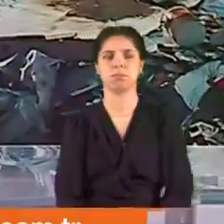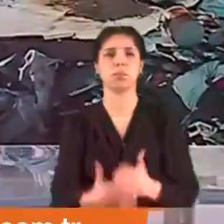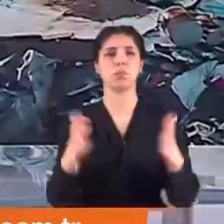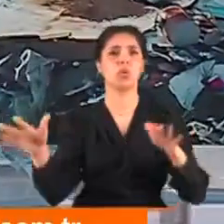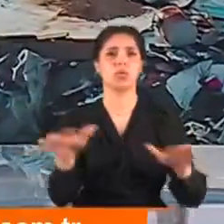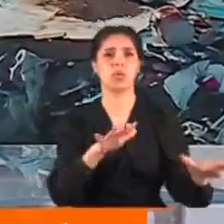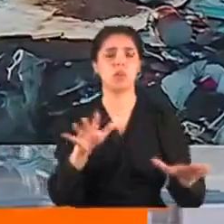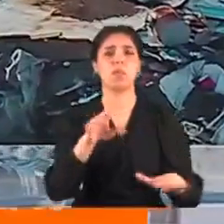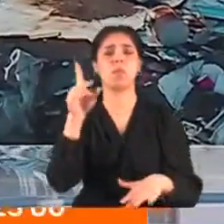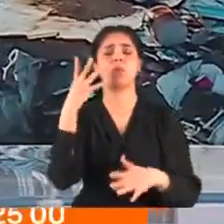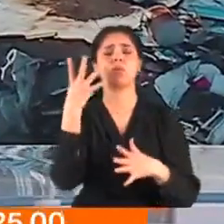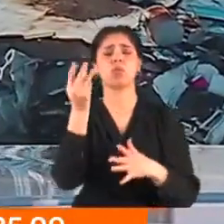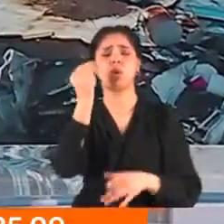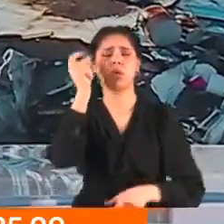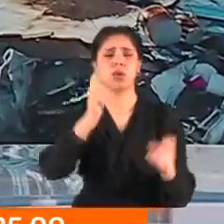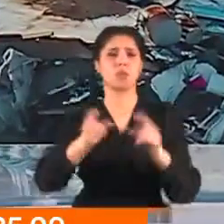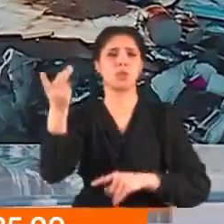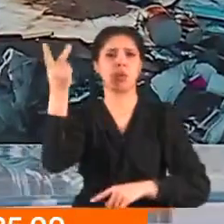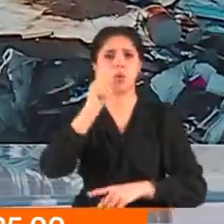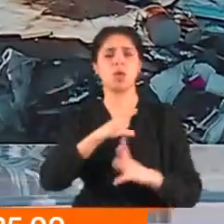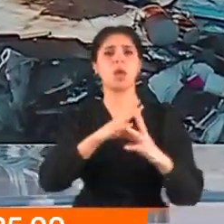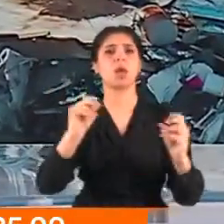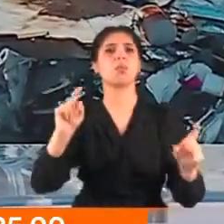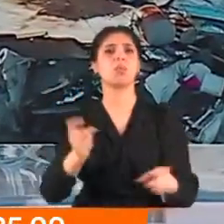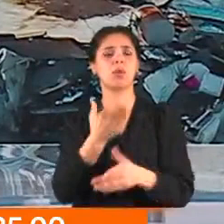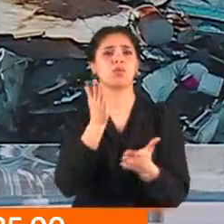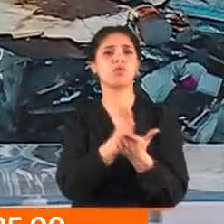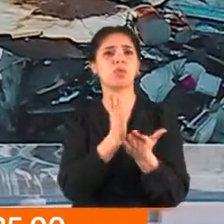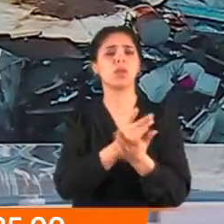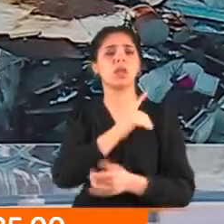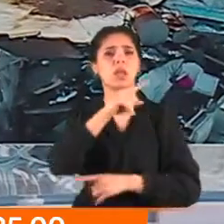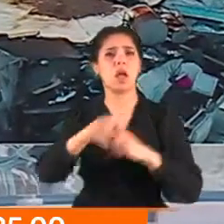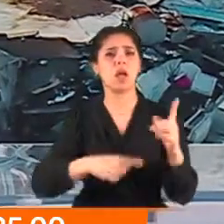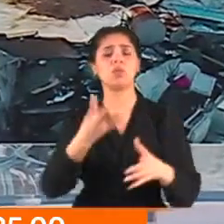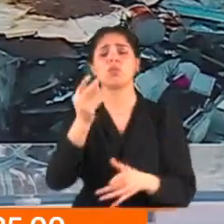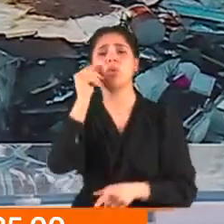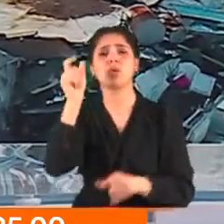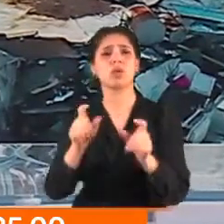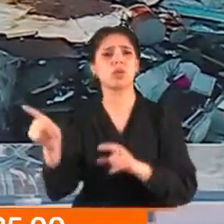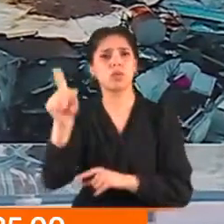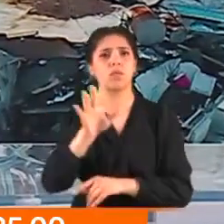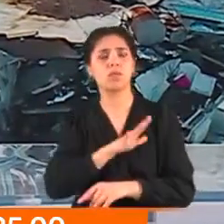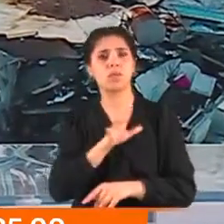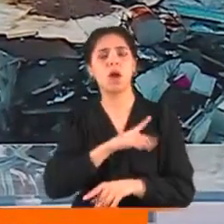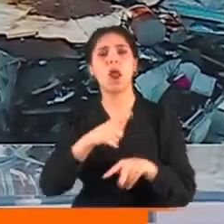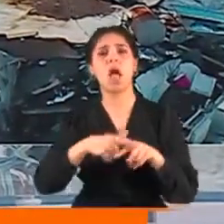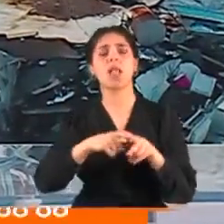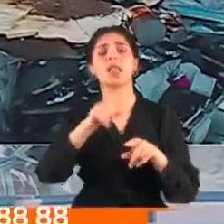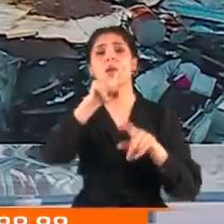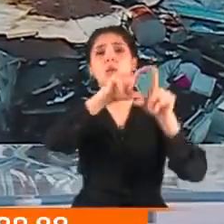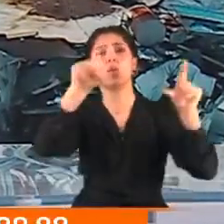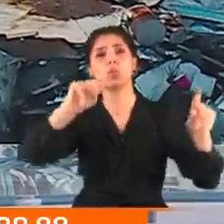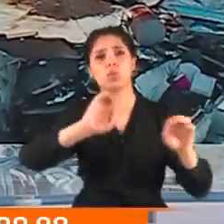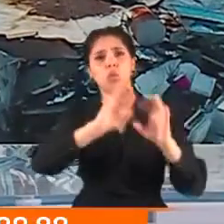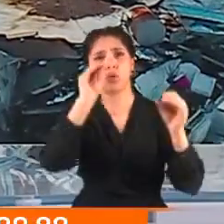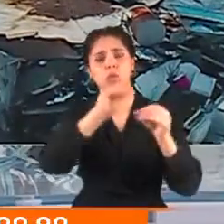Yıkıcı depremler on binlerce can aldı. Kayıplarını bulamayan, cenazelerini arayan da binlerce kişi var. Adli Tıp Kurumu bu durumun çözümü